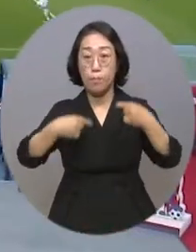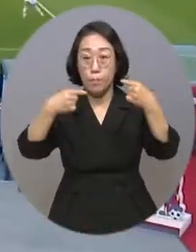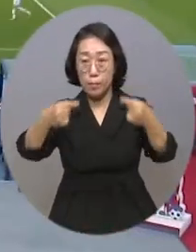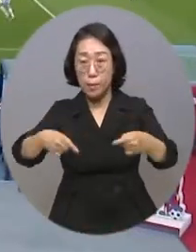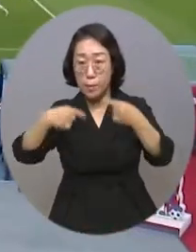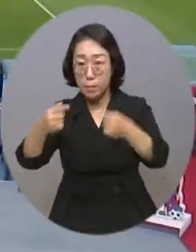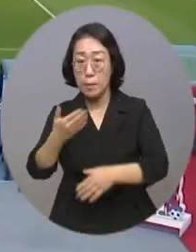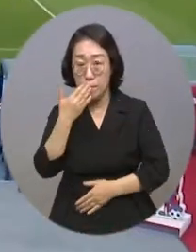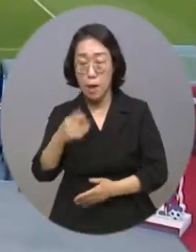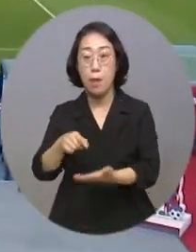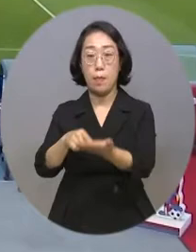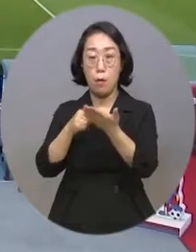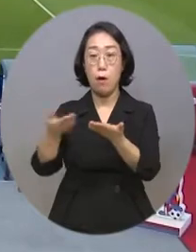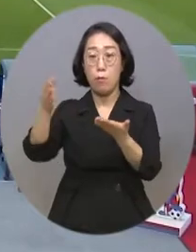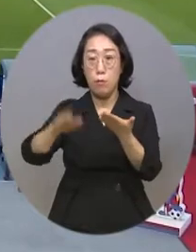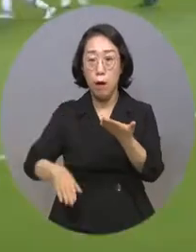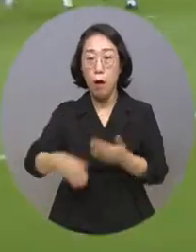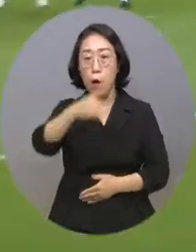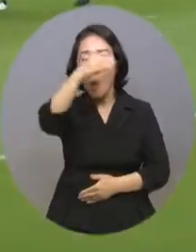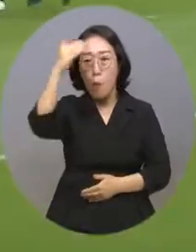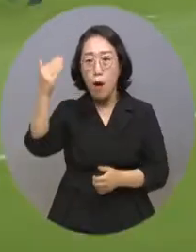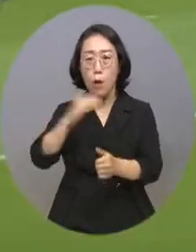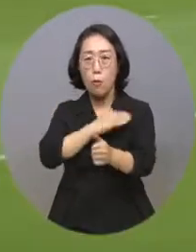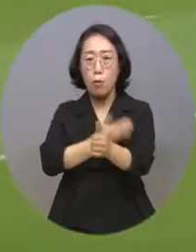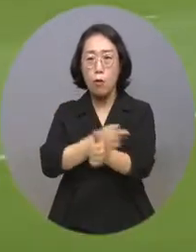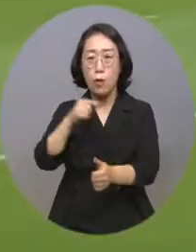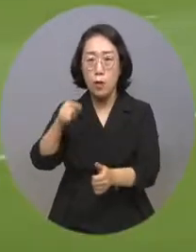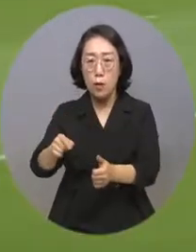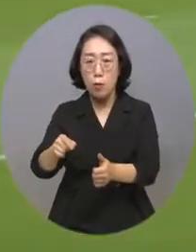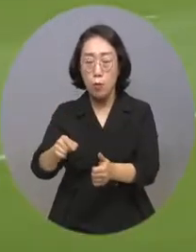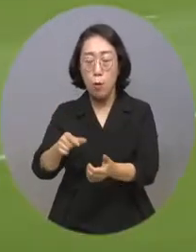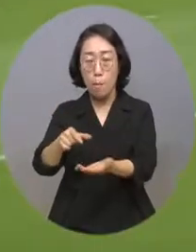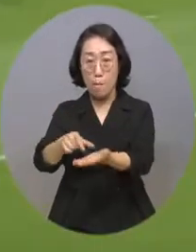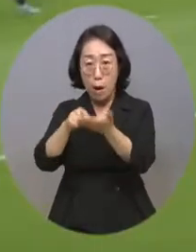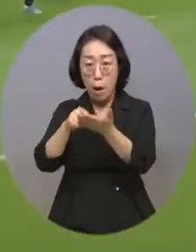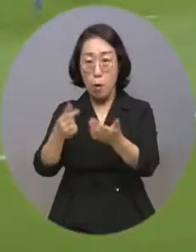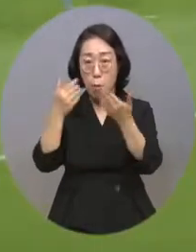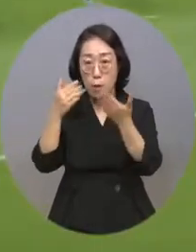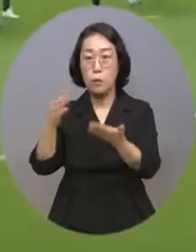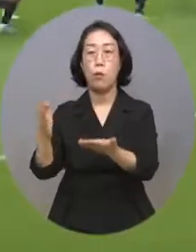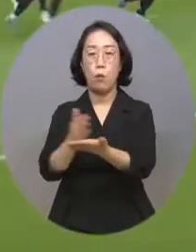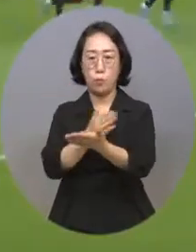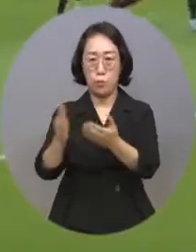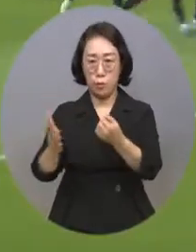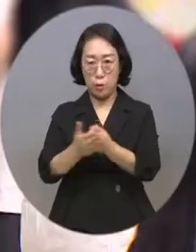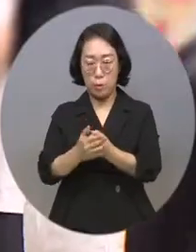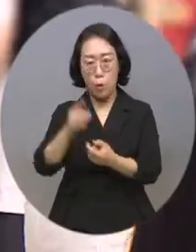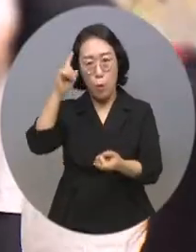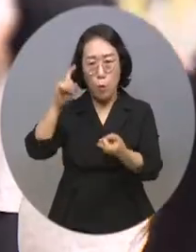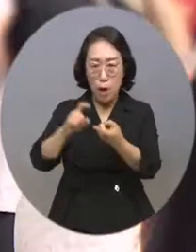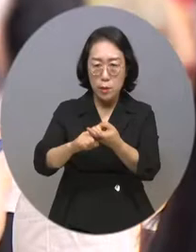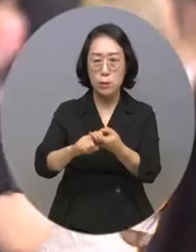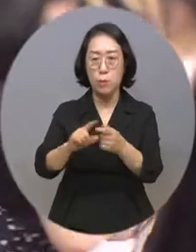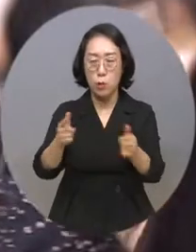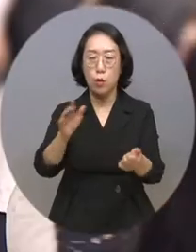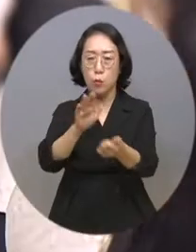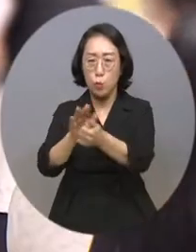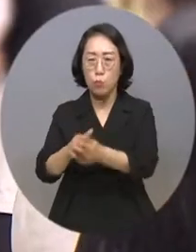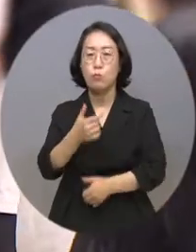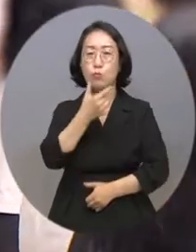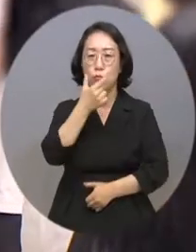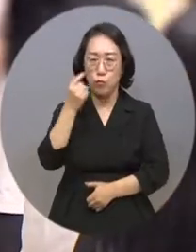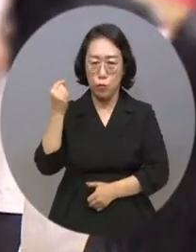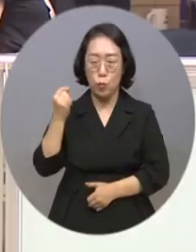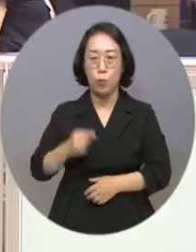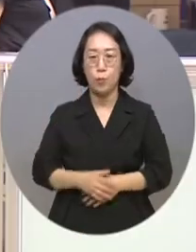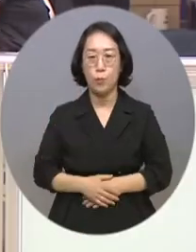규정돼 있지만 스포츠 관람권의 경우 명시적인 규정이 없고 정부나 스포츠계의 관심과 대책도 미흡하다는